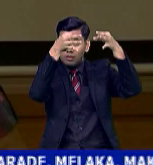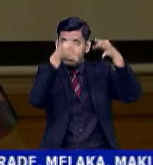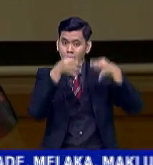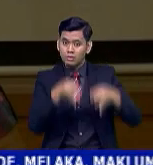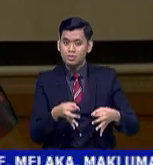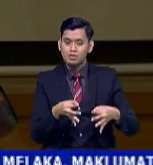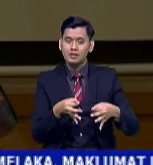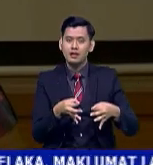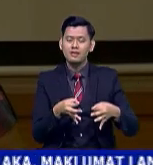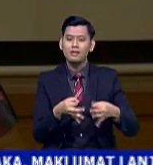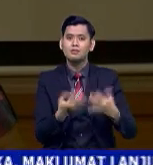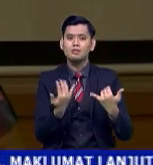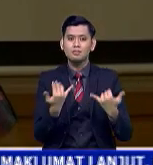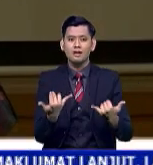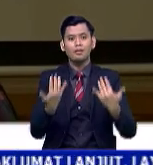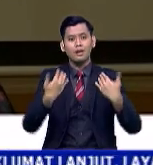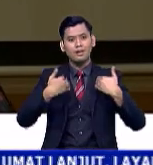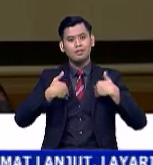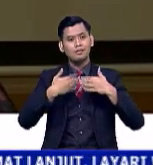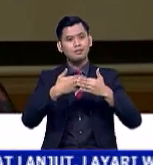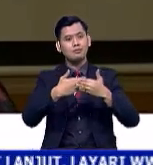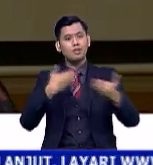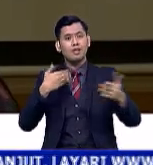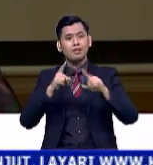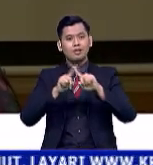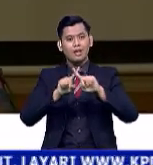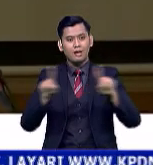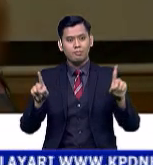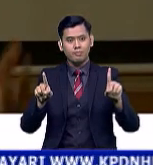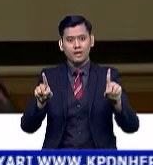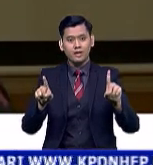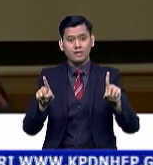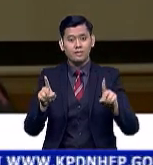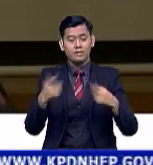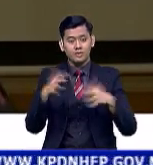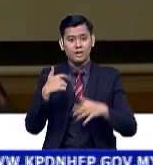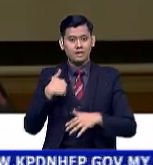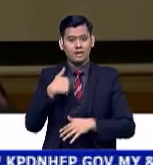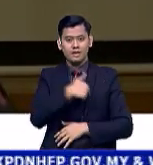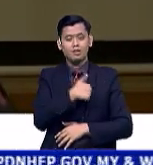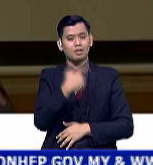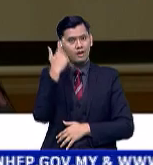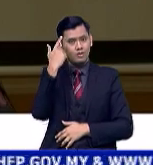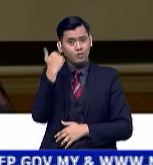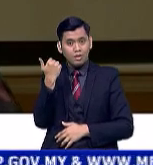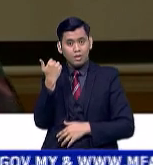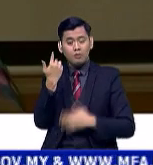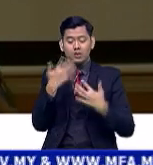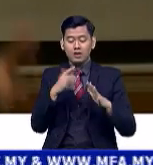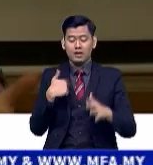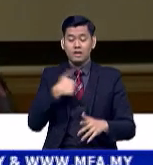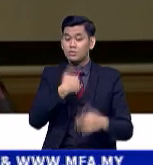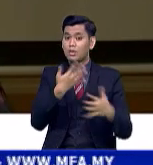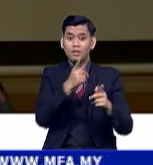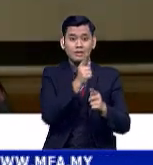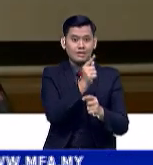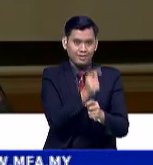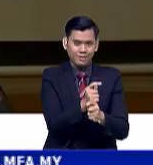daripada apa yang ada sebelum ini. Namun demikian, sudah pasti apabila perkara ini dah dilaporkan dalam berita, kita akan